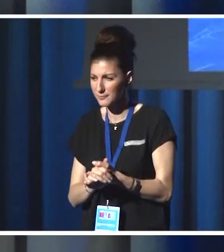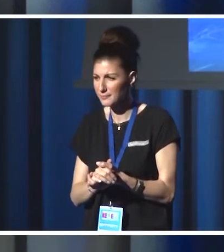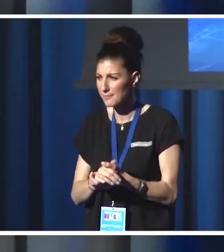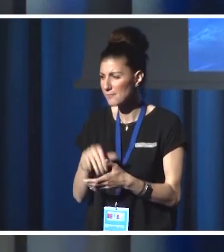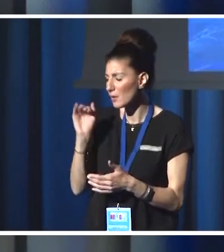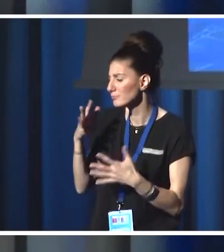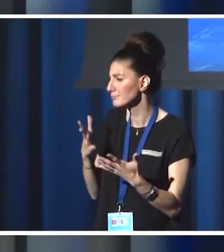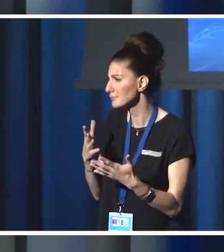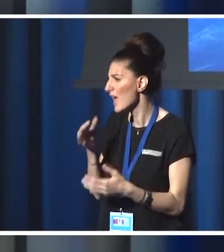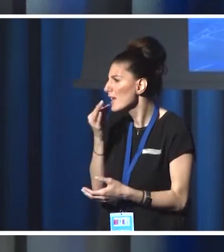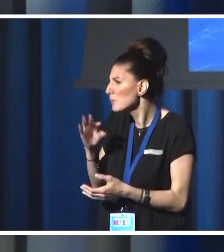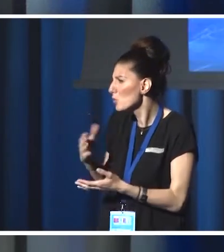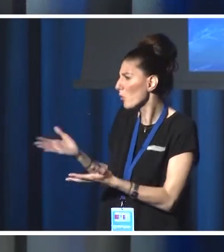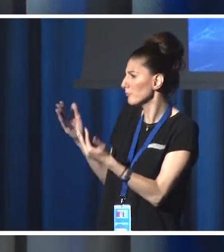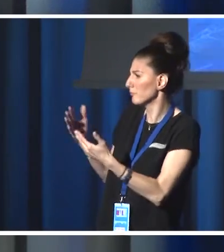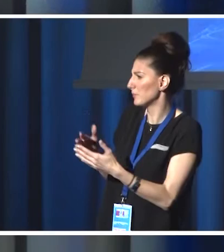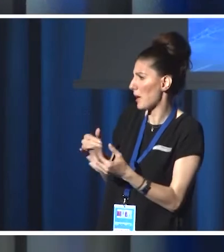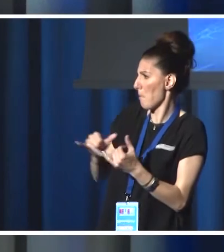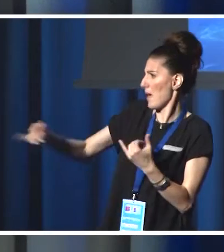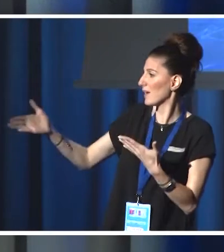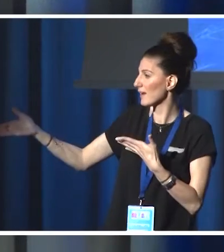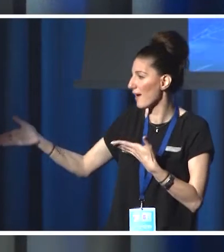δεν ήρθατε να μας μας